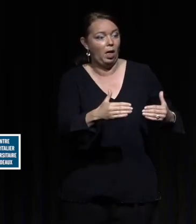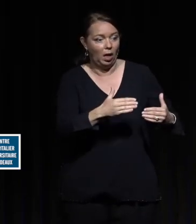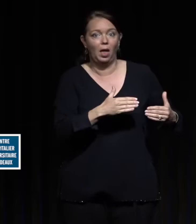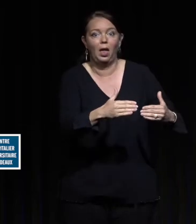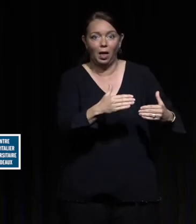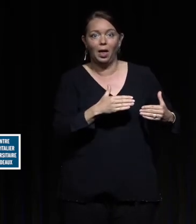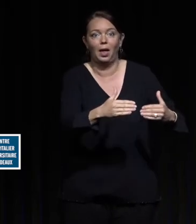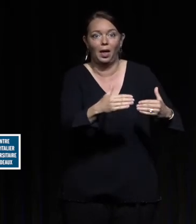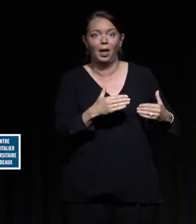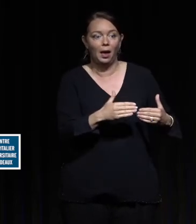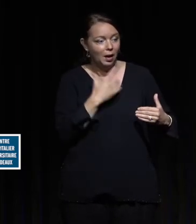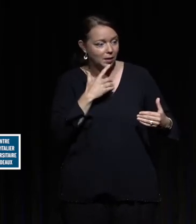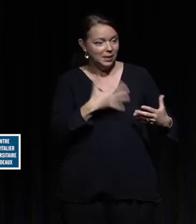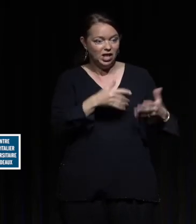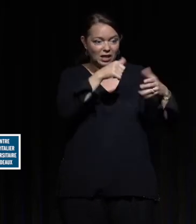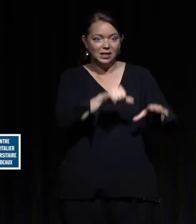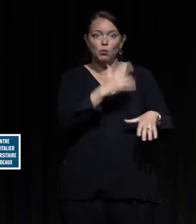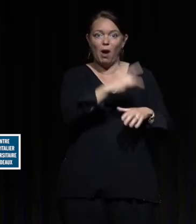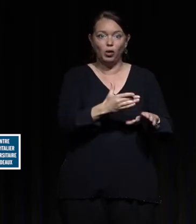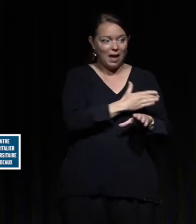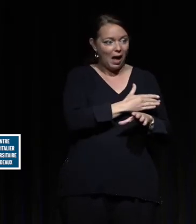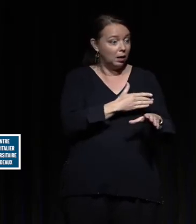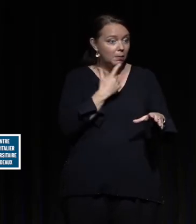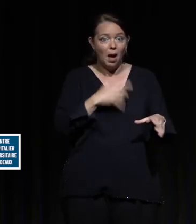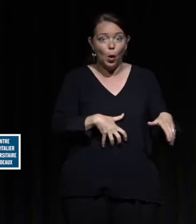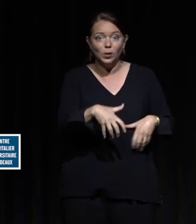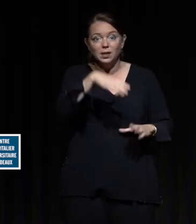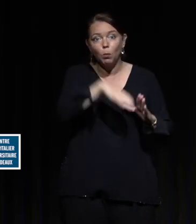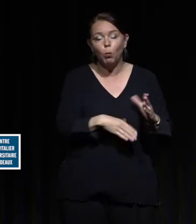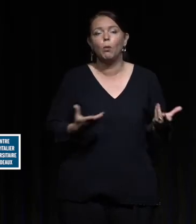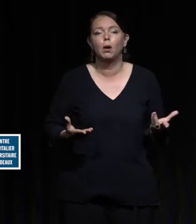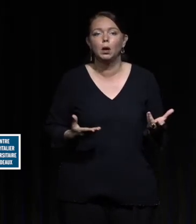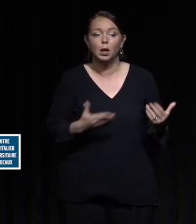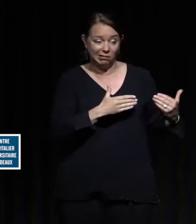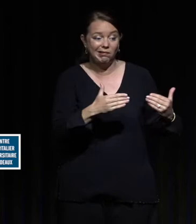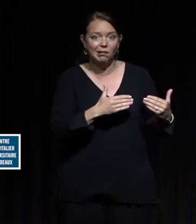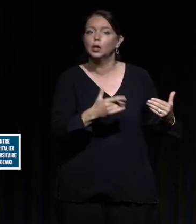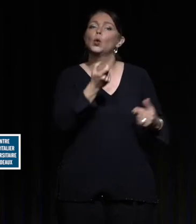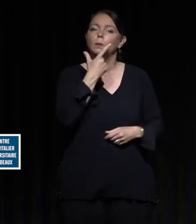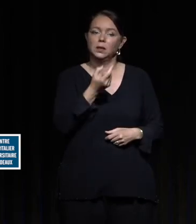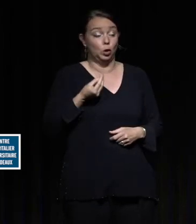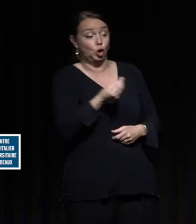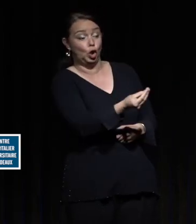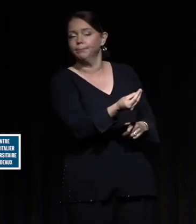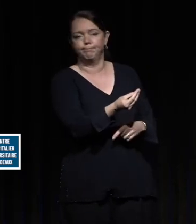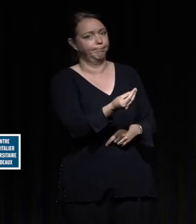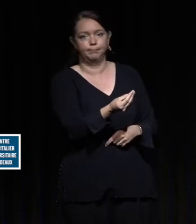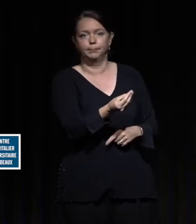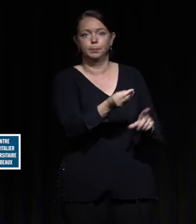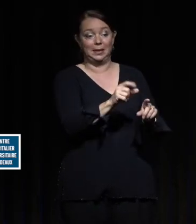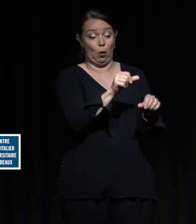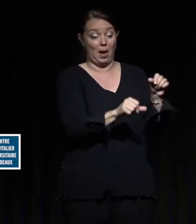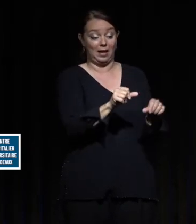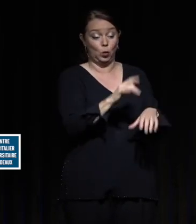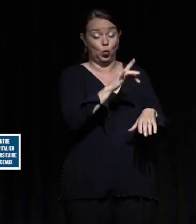Si déjà je pars avec 6 mois de retard sur les autres, j'aurai moins de grossesse. Donc on ne fait pas de traitement médical chez les femmes qui viennent d'être opérées,